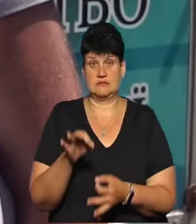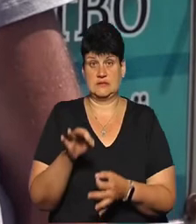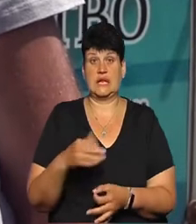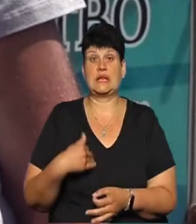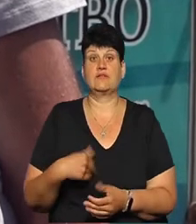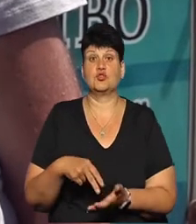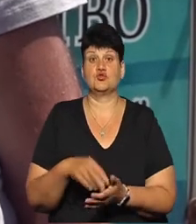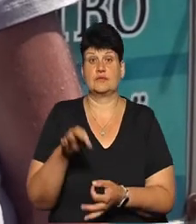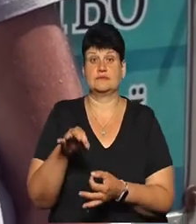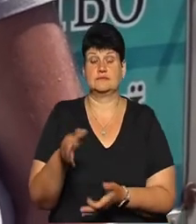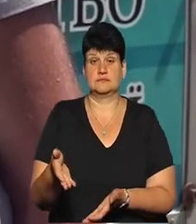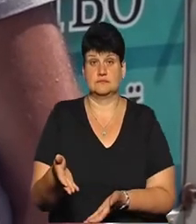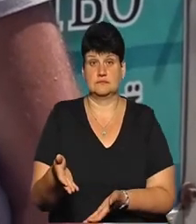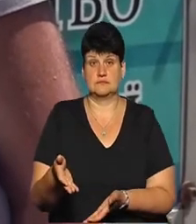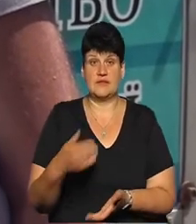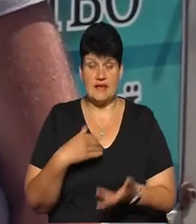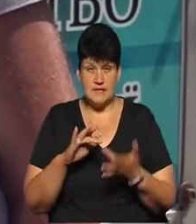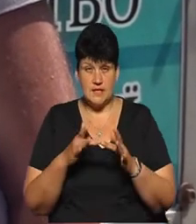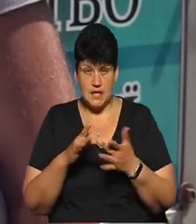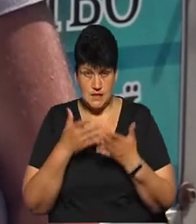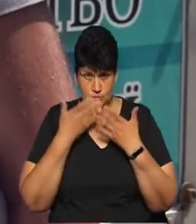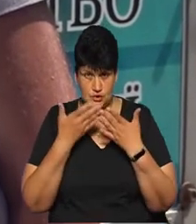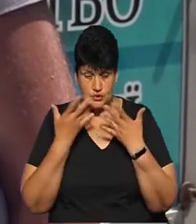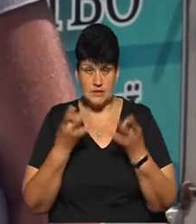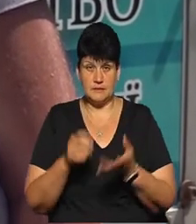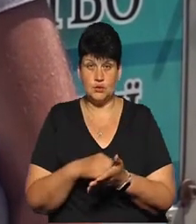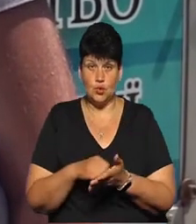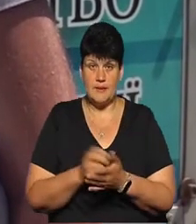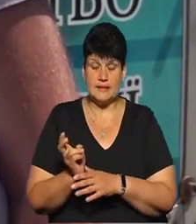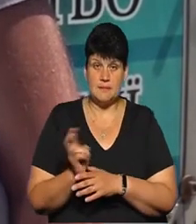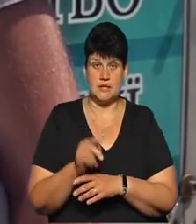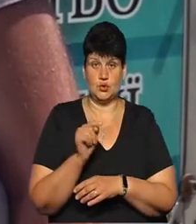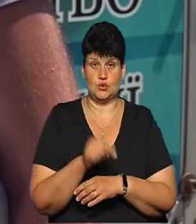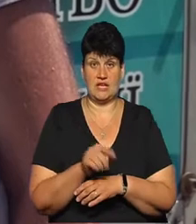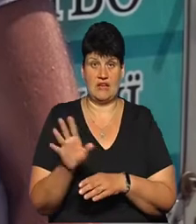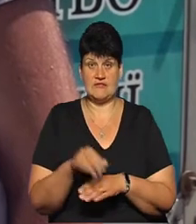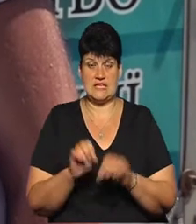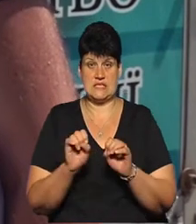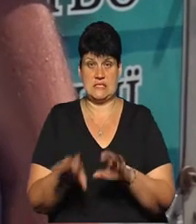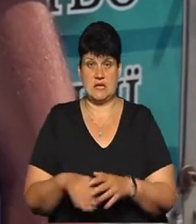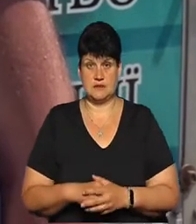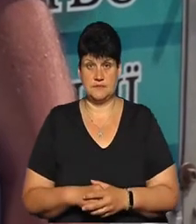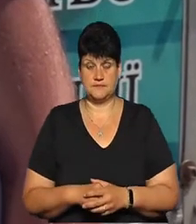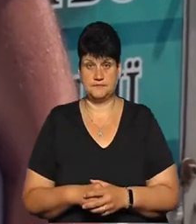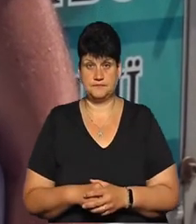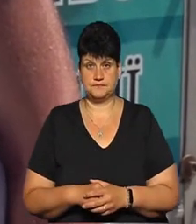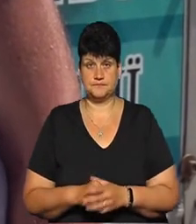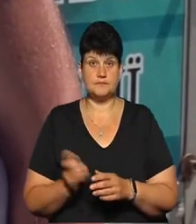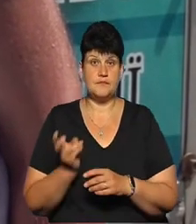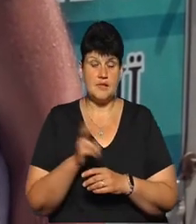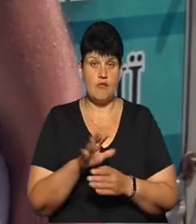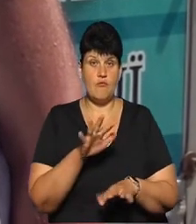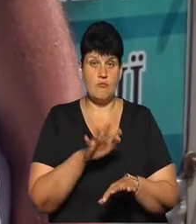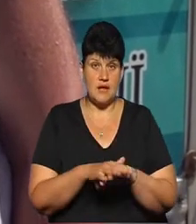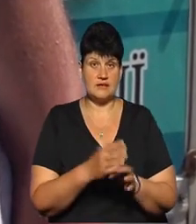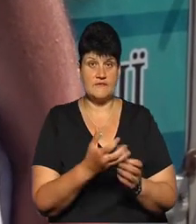Ну, я в інтернеті прочитала, що треба документи і прийти в них все здати. Пішла в банк, взяла рахуночок